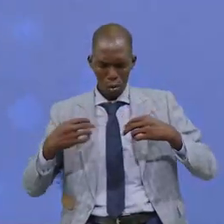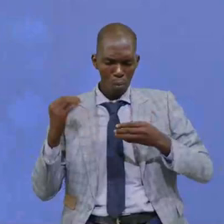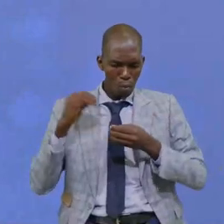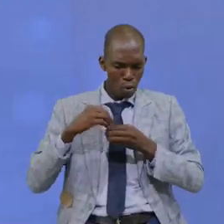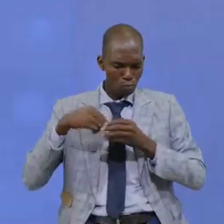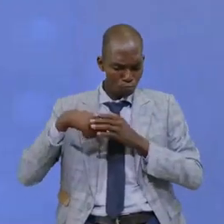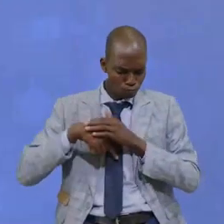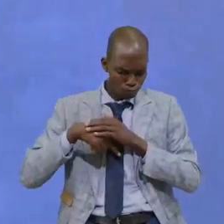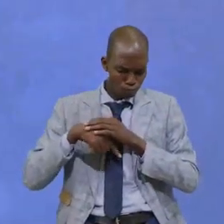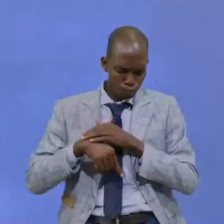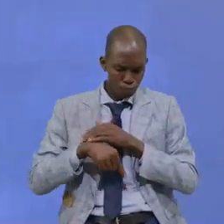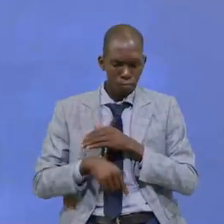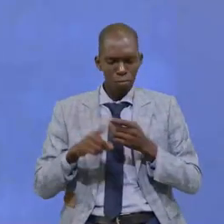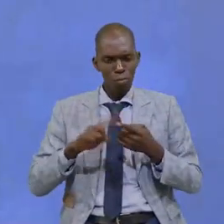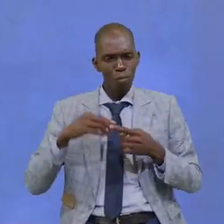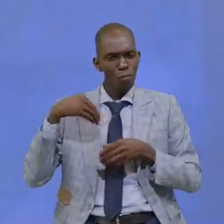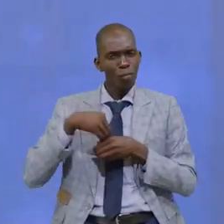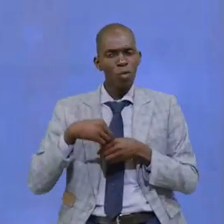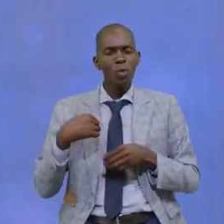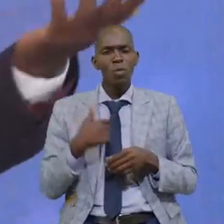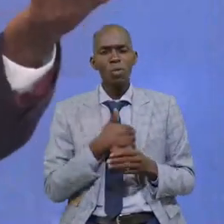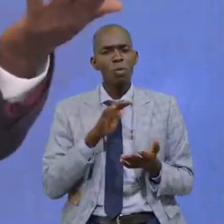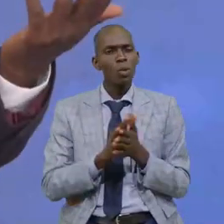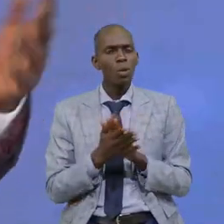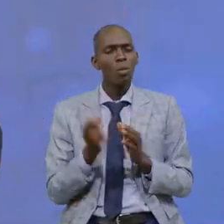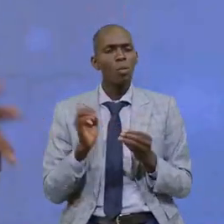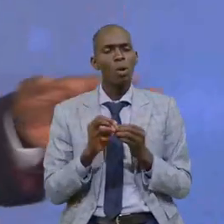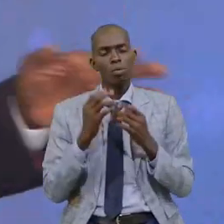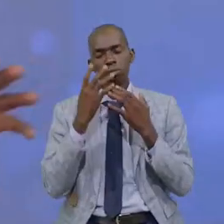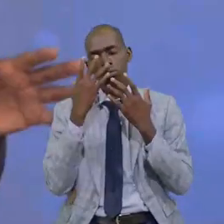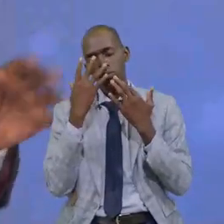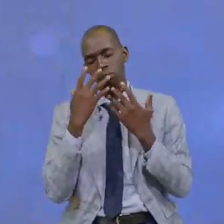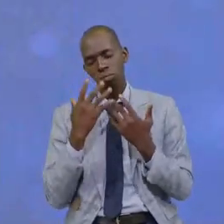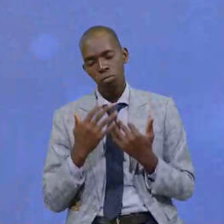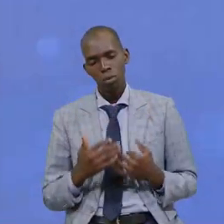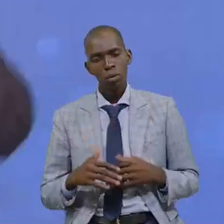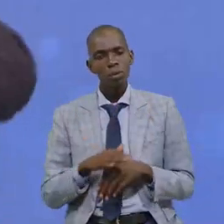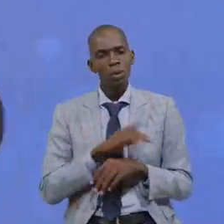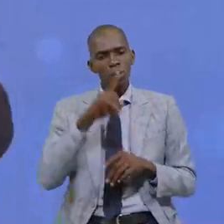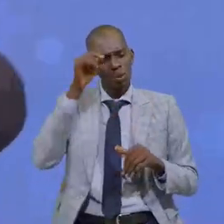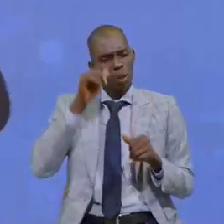au-dedans, plus dedans, tu deviens plus attristé. Et